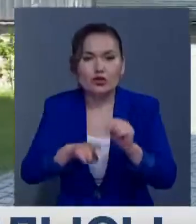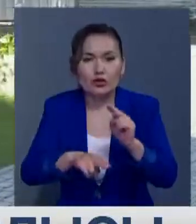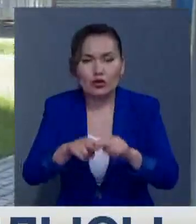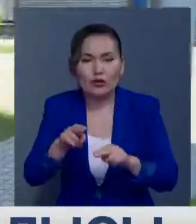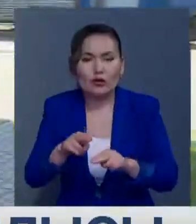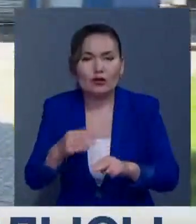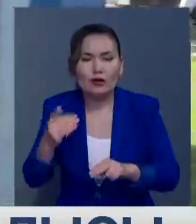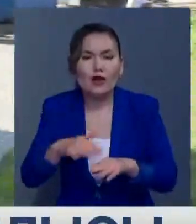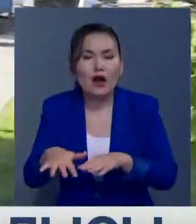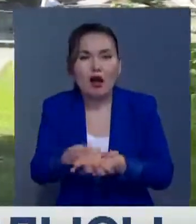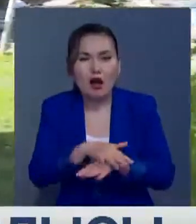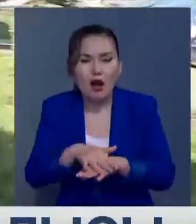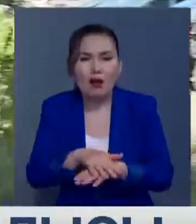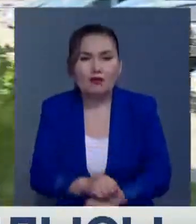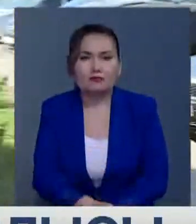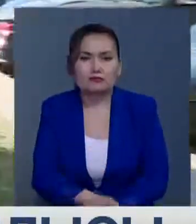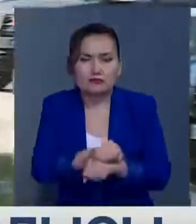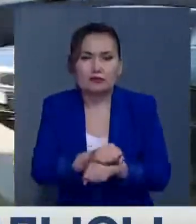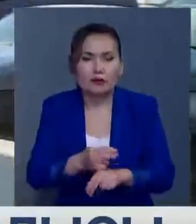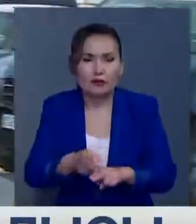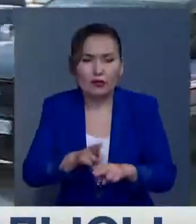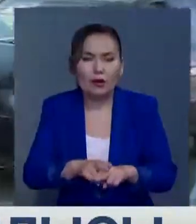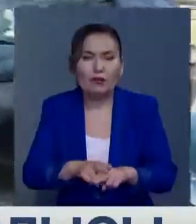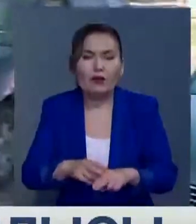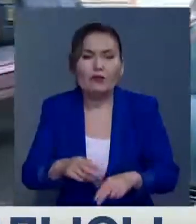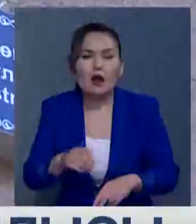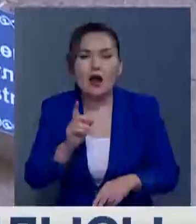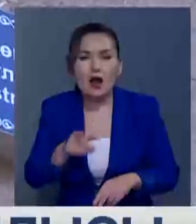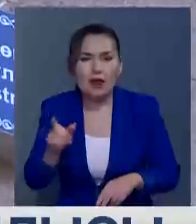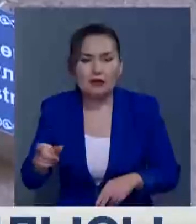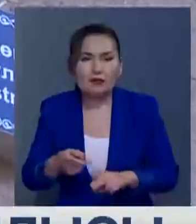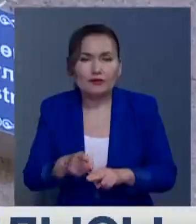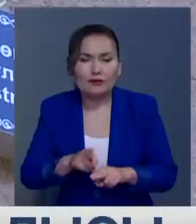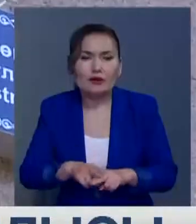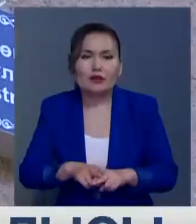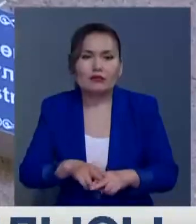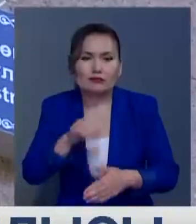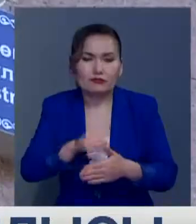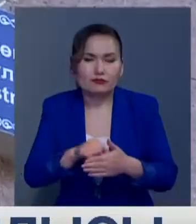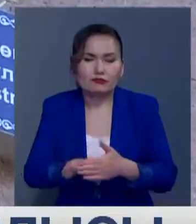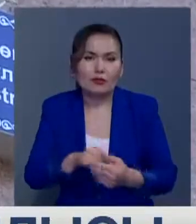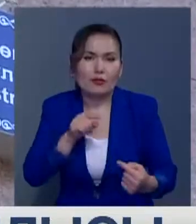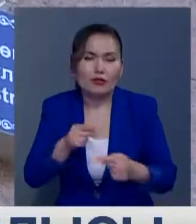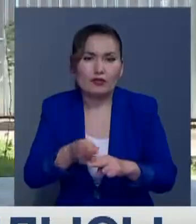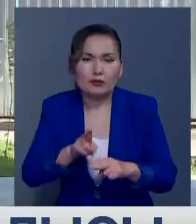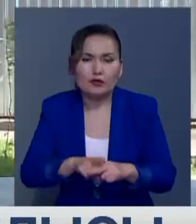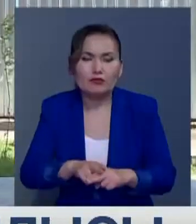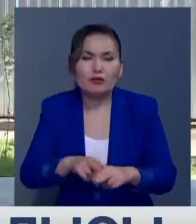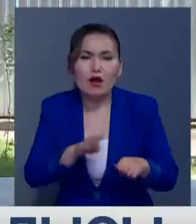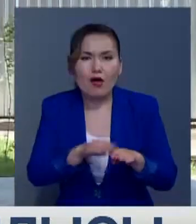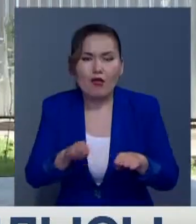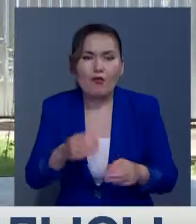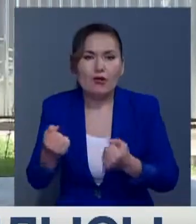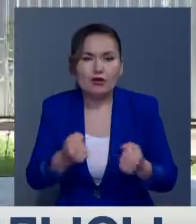қатты қапаланды. Өйткені көлік нөпірі одан сайын қалыңдай түспек. При проектировании в проекте используется